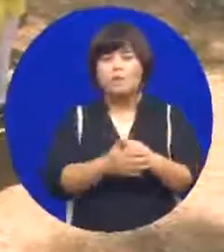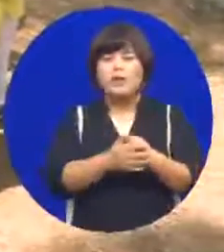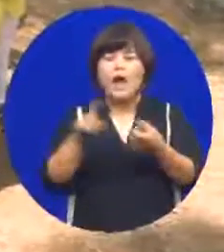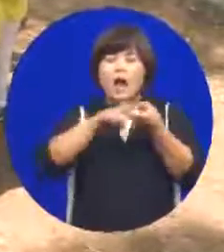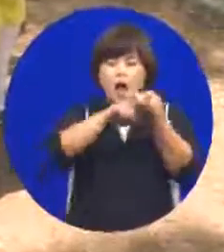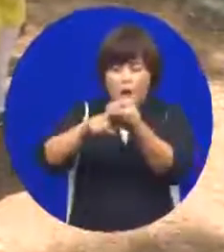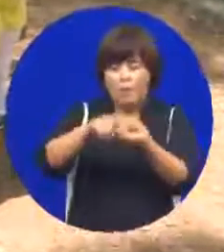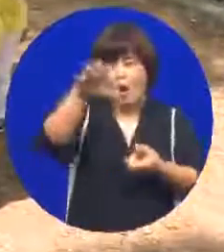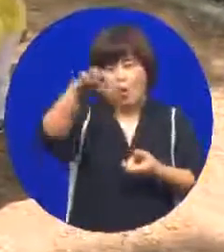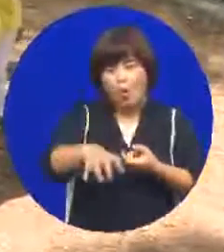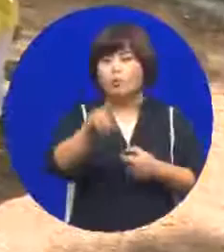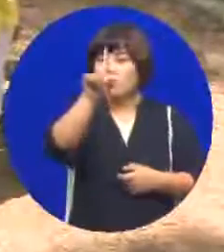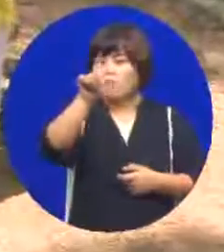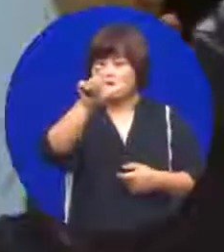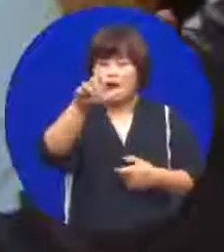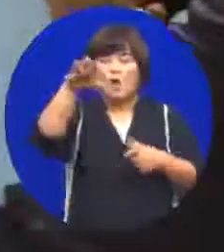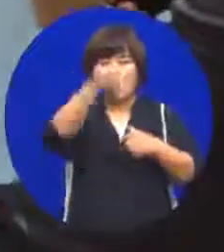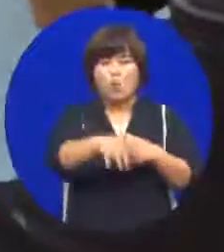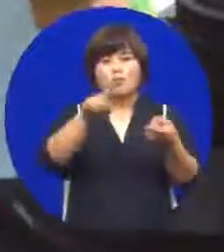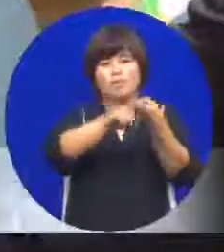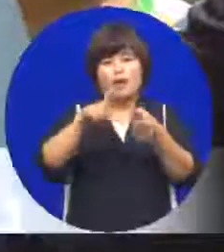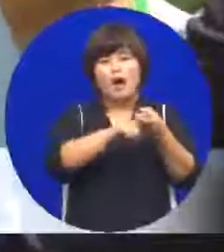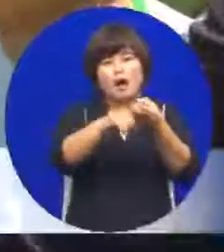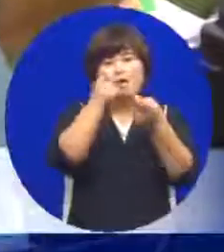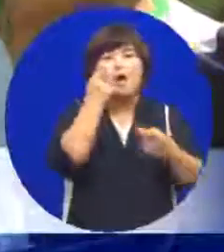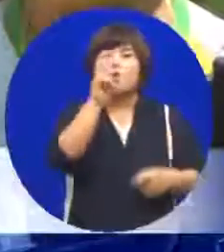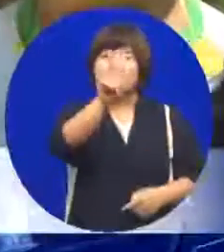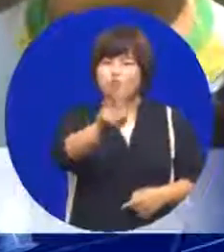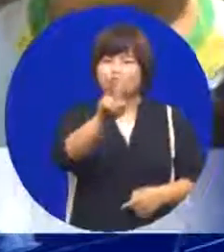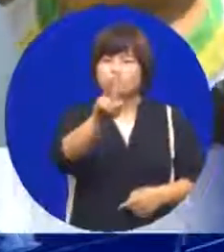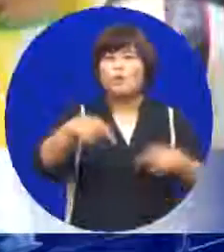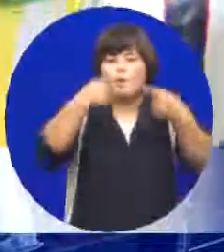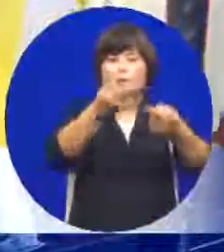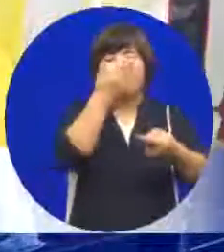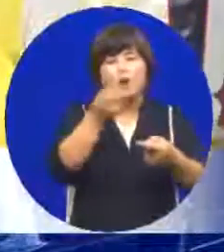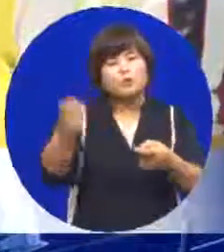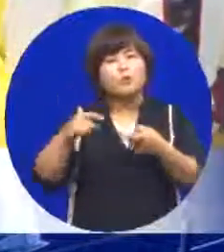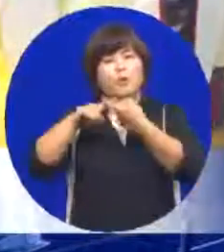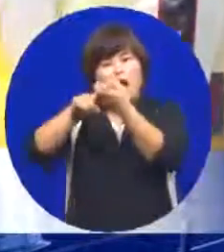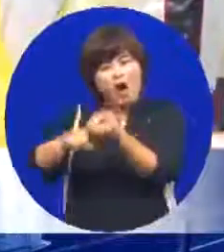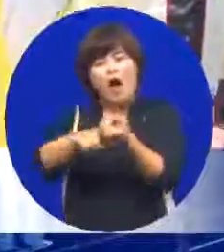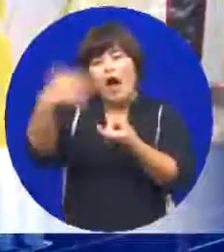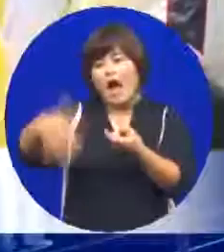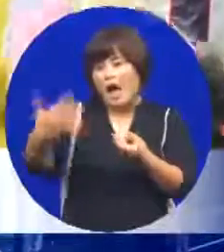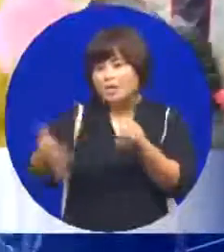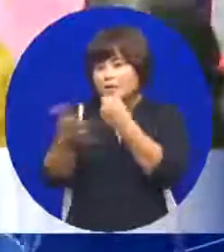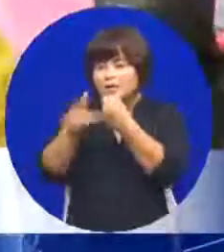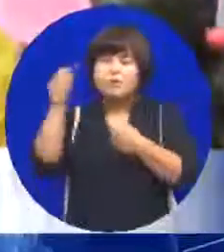프로그램은 용인시와 협약을 맺은 15개 기관을 대상으로 매월 2회 진행되며, 협약을 맺지